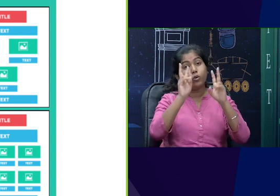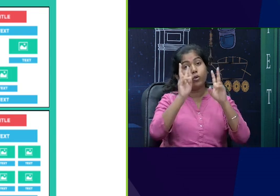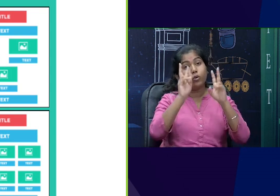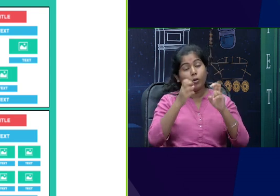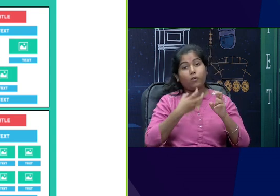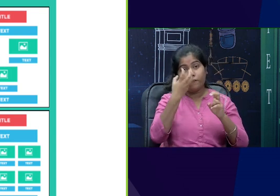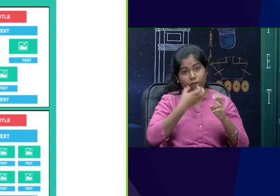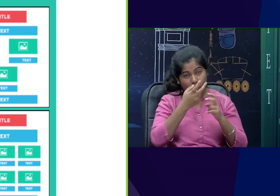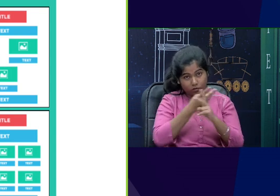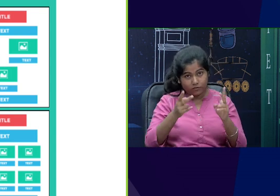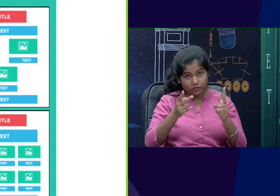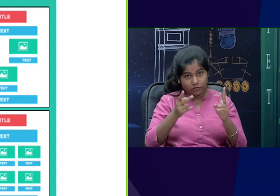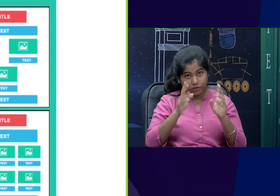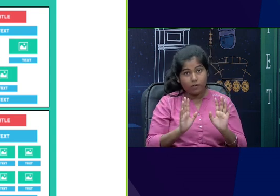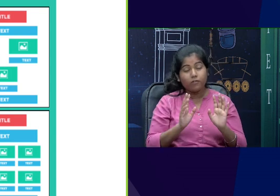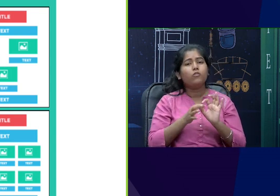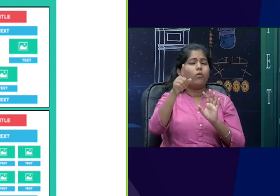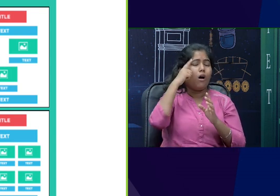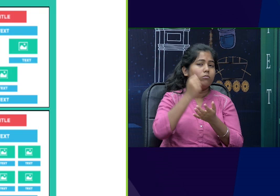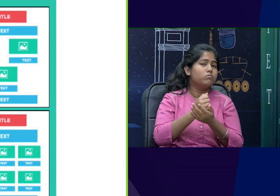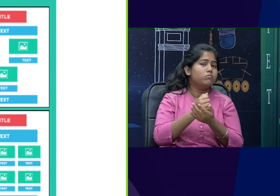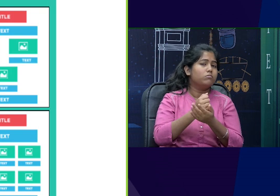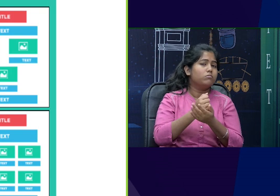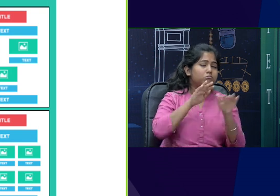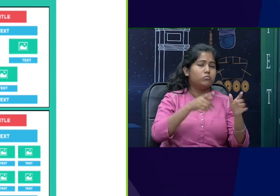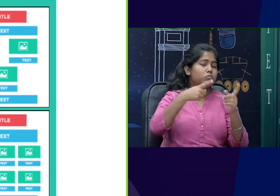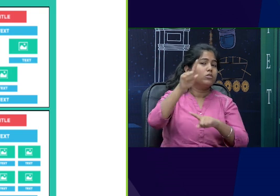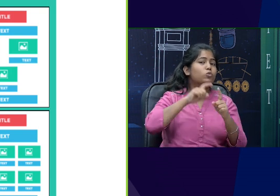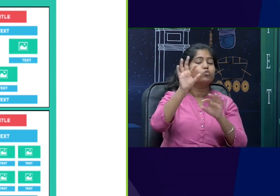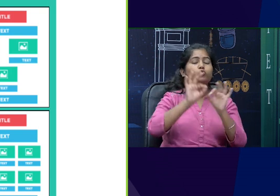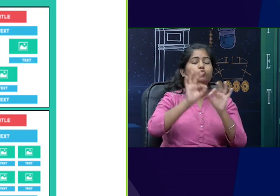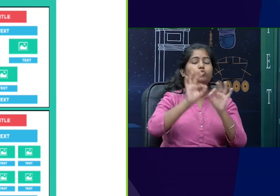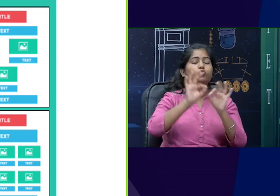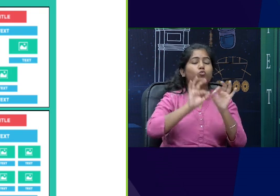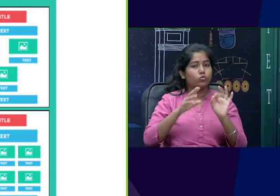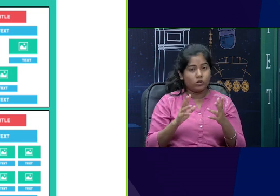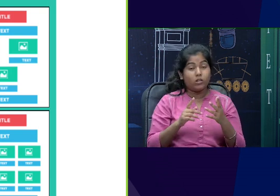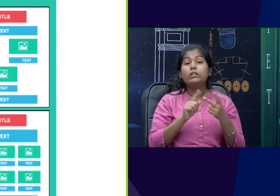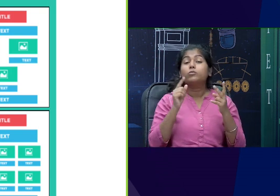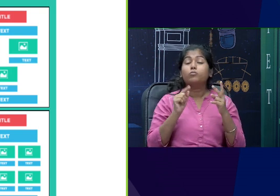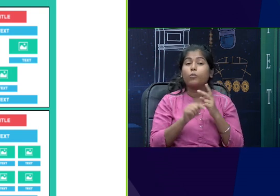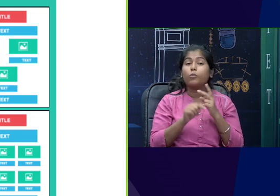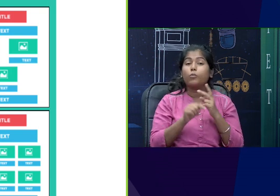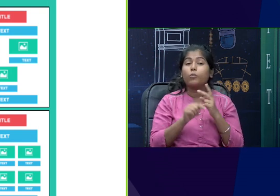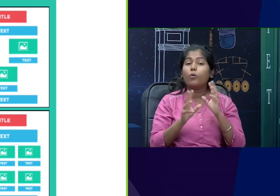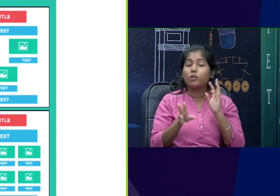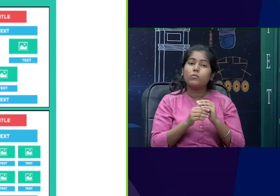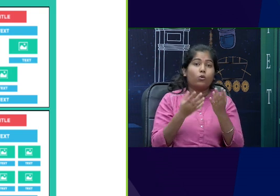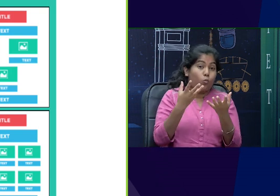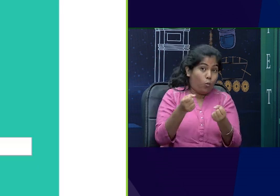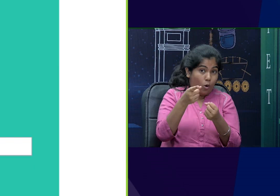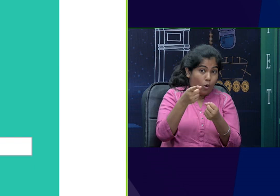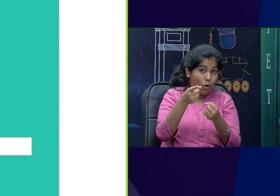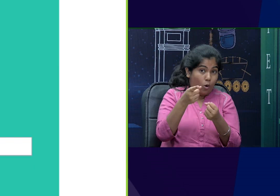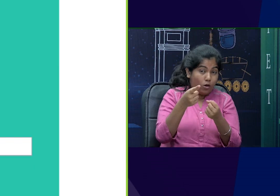डिपेंड आप पे करता है कि आप कौन सा लेआउट चूज करते हैं, कौन सा सही रहेगा। एंड सेकेंड थिंग, आप इसमें वीडियो भी जो है एड कर सकते हैं, ठीक